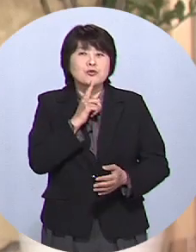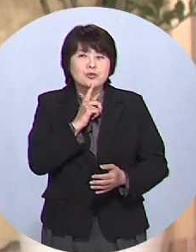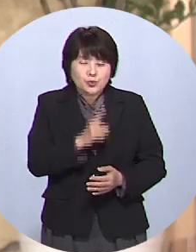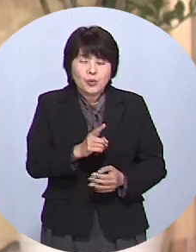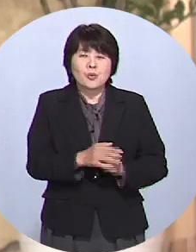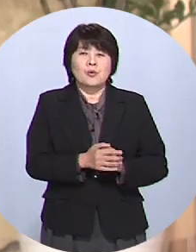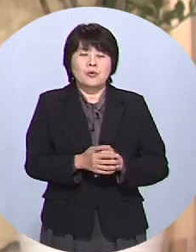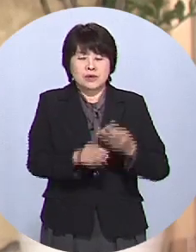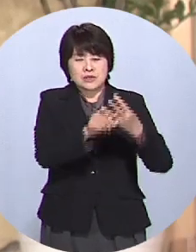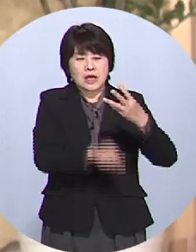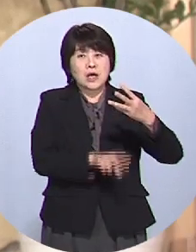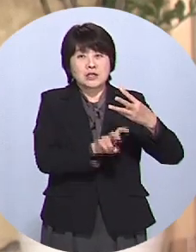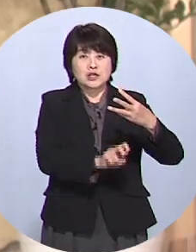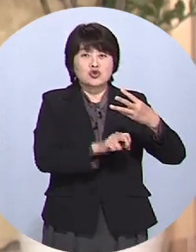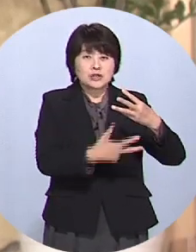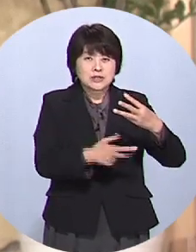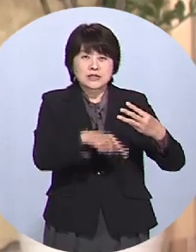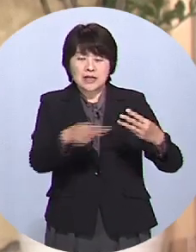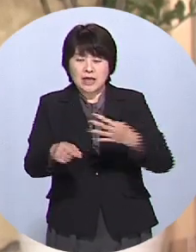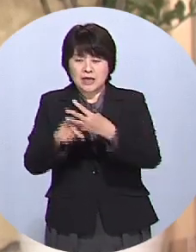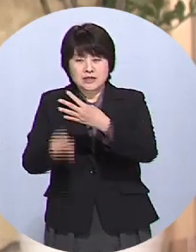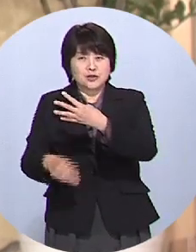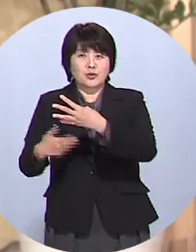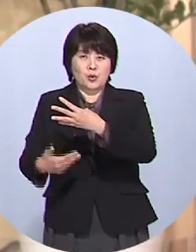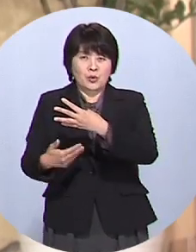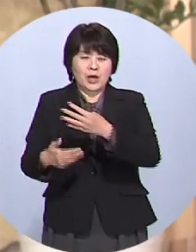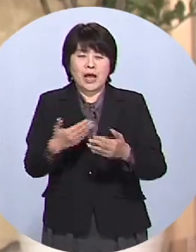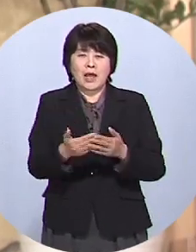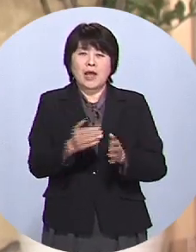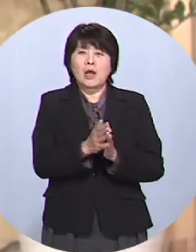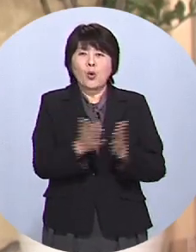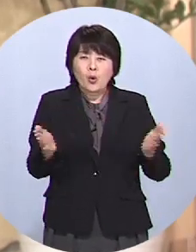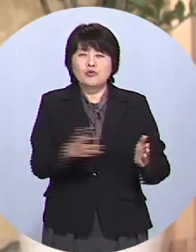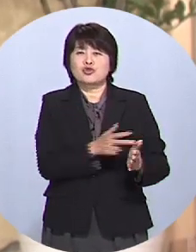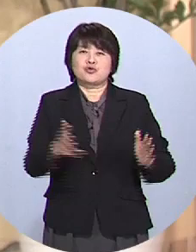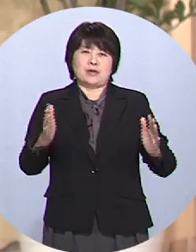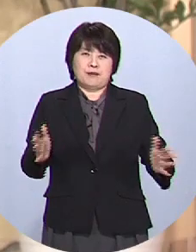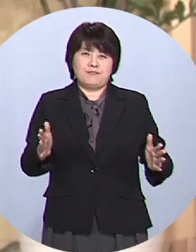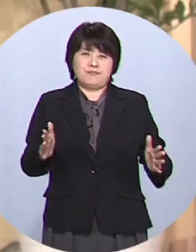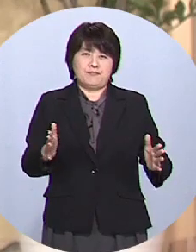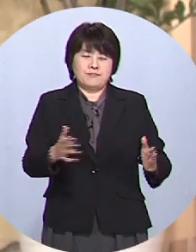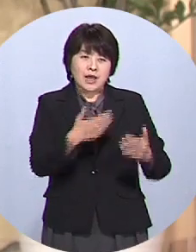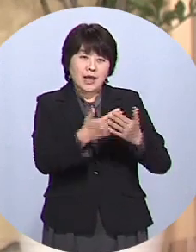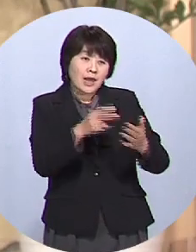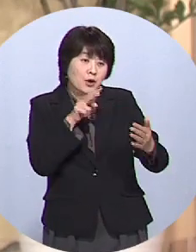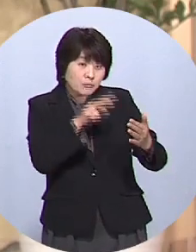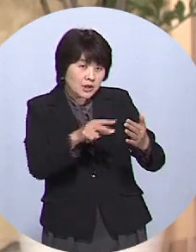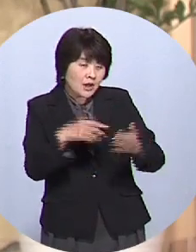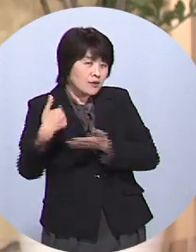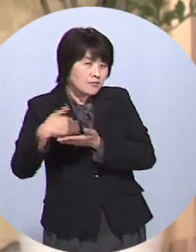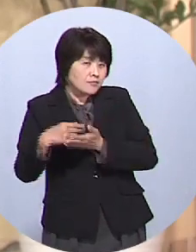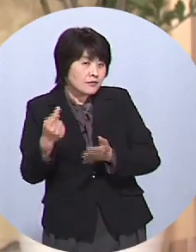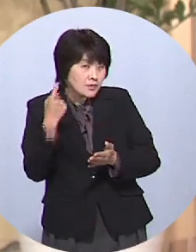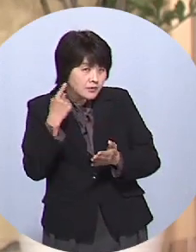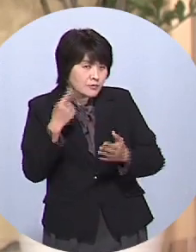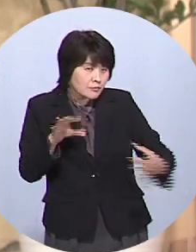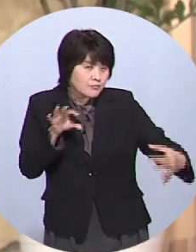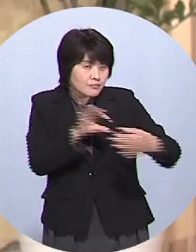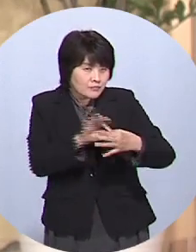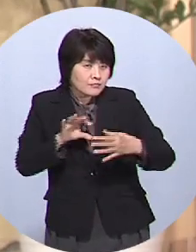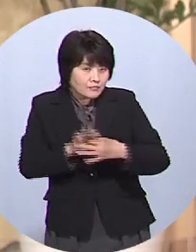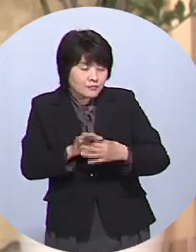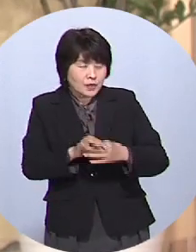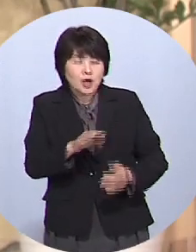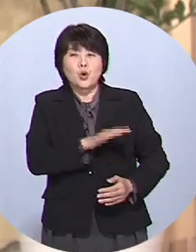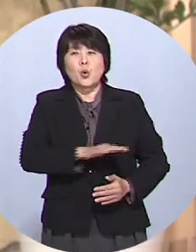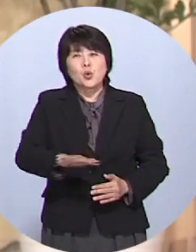3月27日から4月9日までが絵本週間だからなんです。絵と文字の両方を見ることで話がつながっていく絵本は、子ど